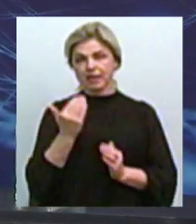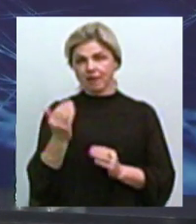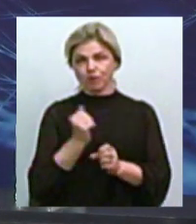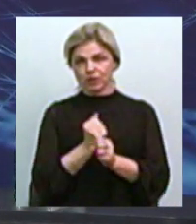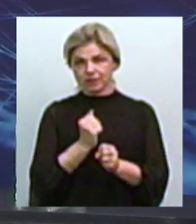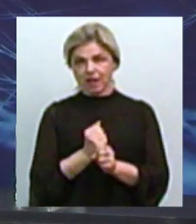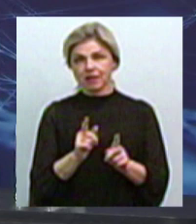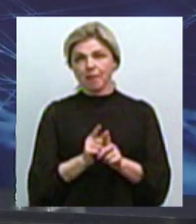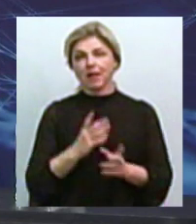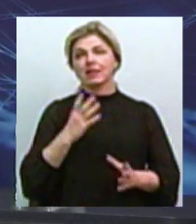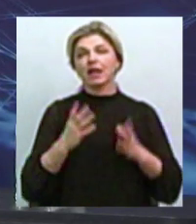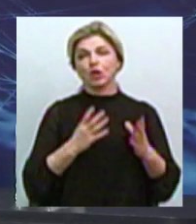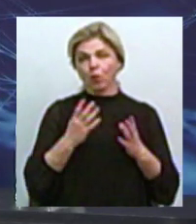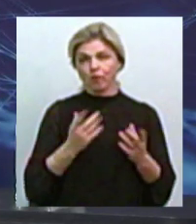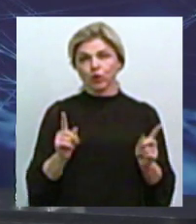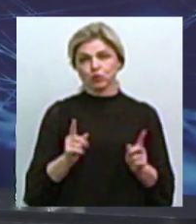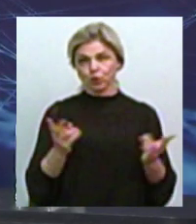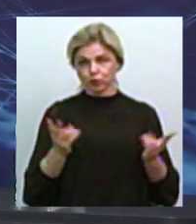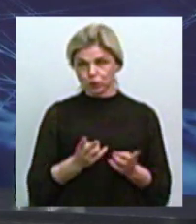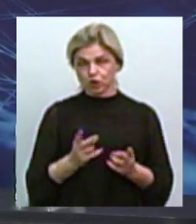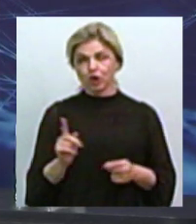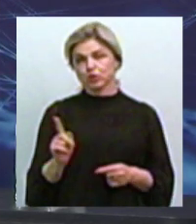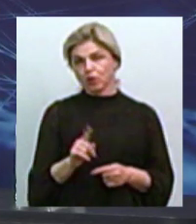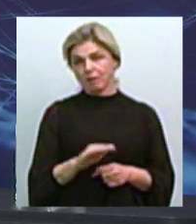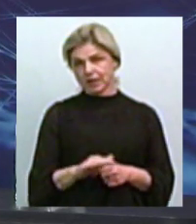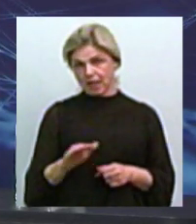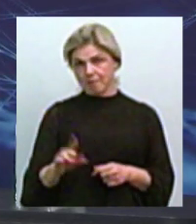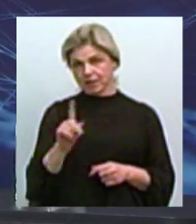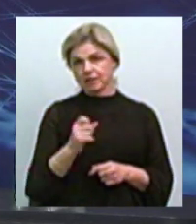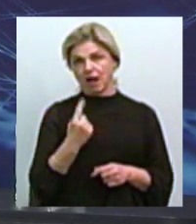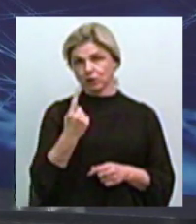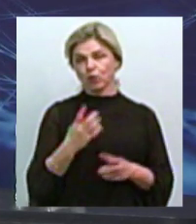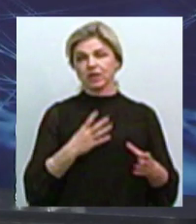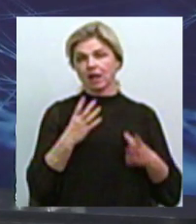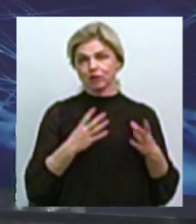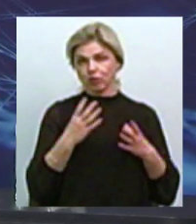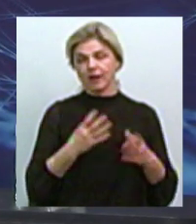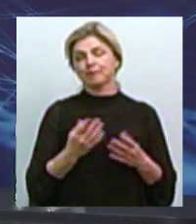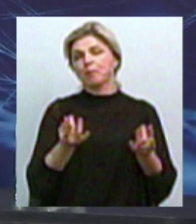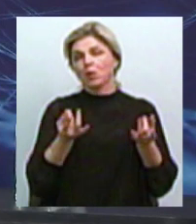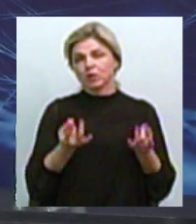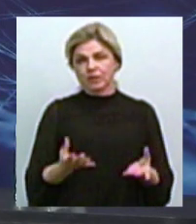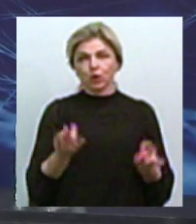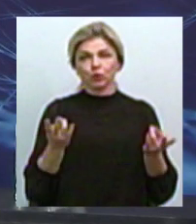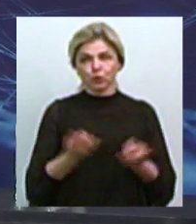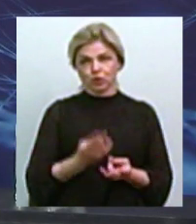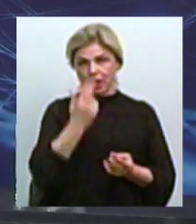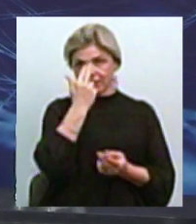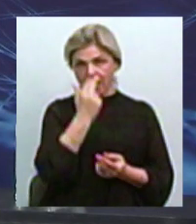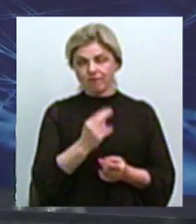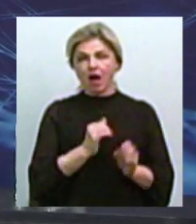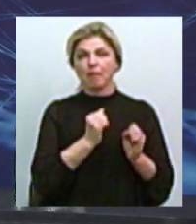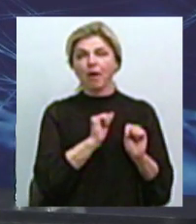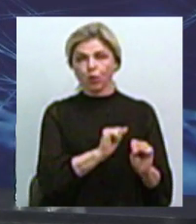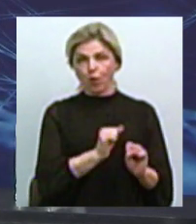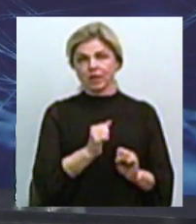формат тренировок, который нужен для того, чтобы дети за одну тренировку научились базовым, самым простым и нужным навыкам по обороне от